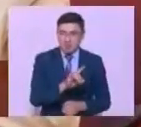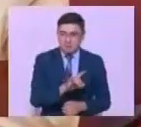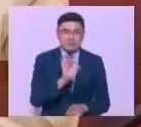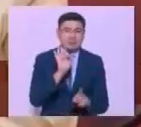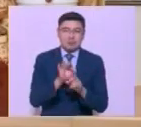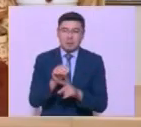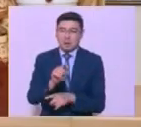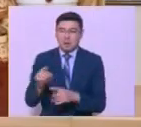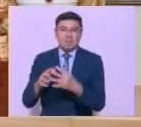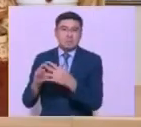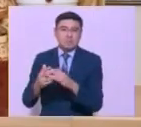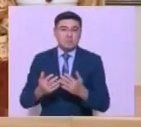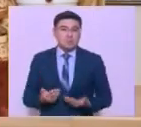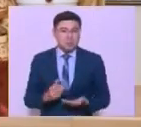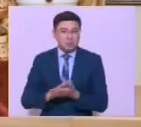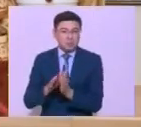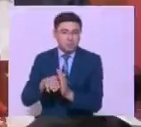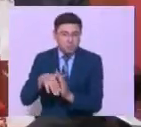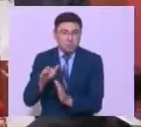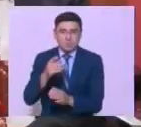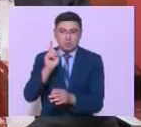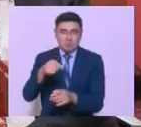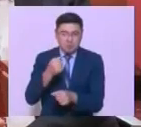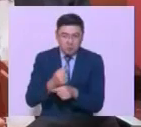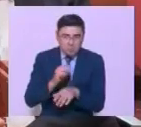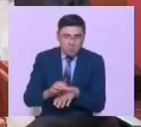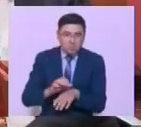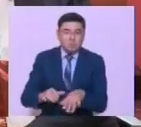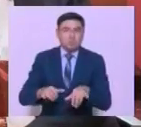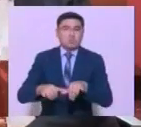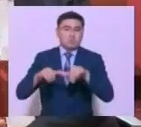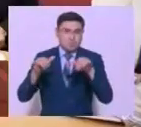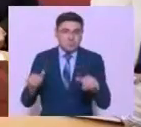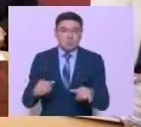табысын арттыру, ауыл шаруашылығы тауарларын өндірушілерді жан-жақты қолдап, ел